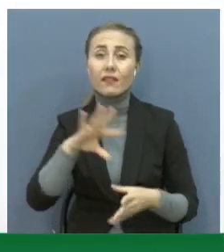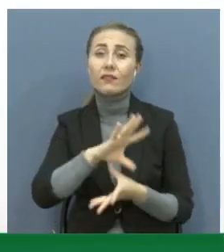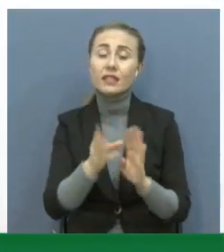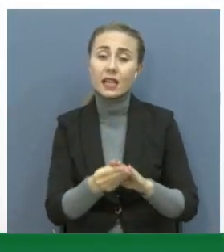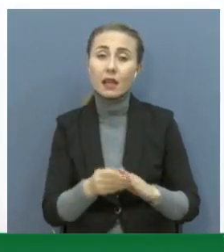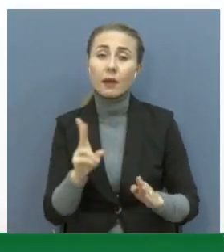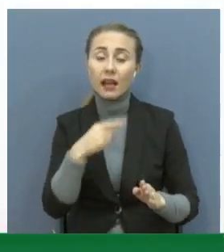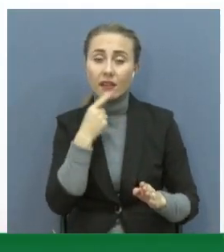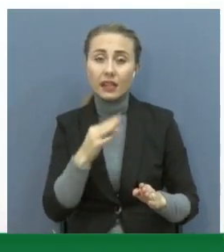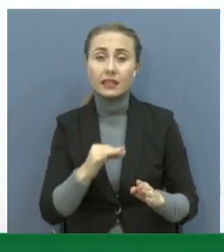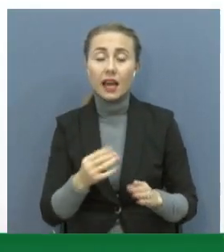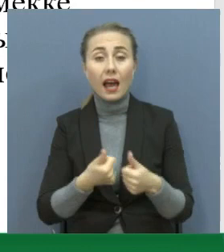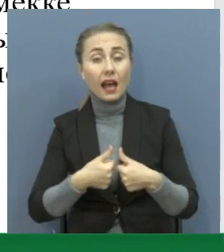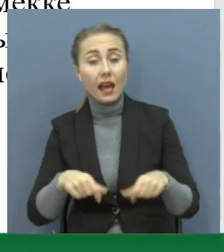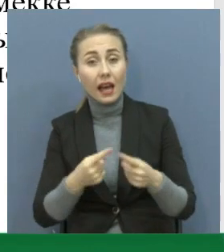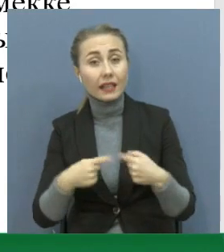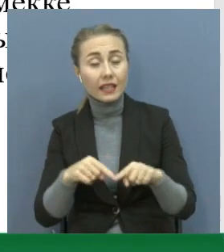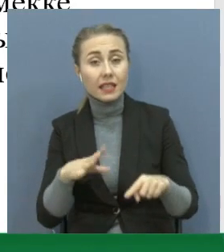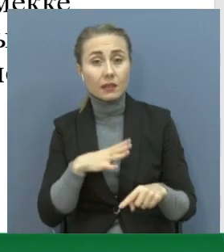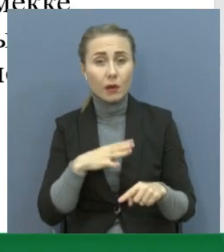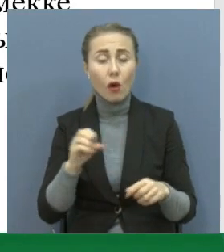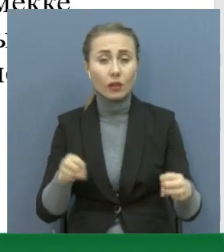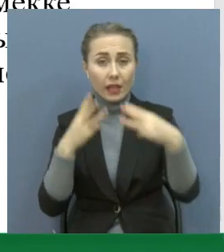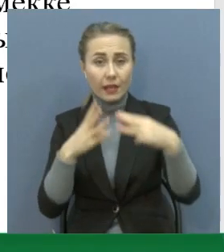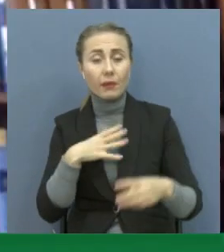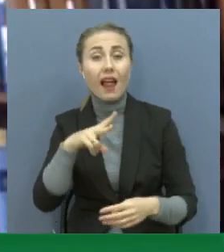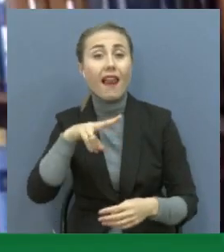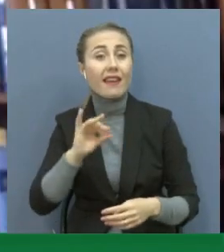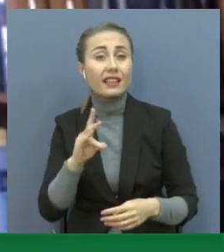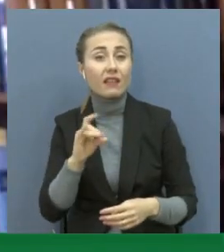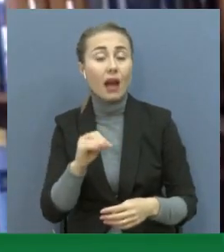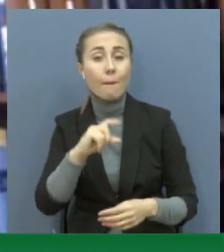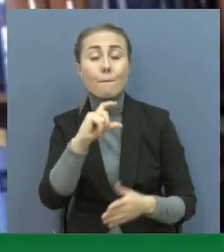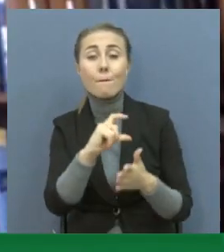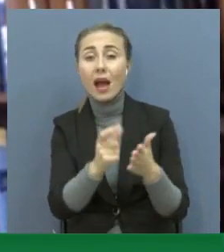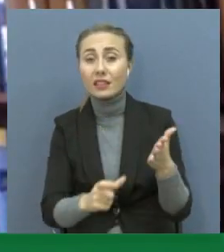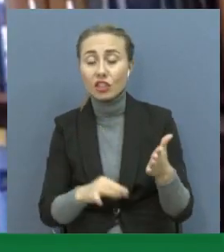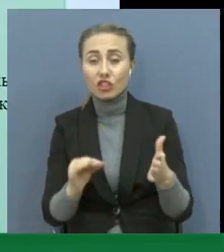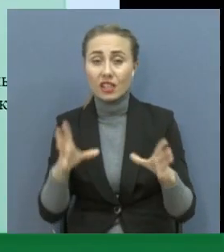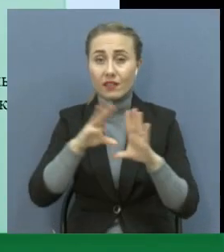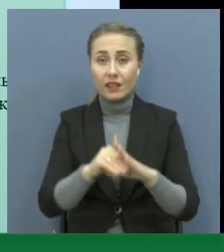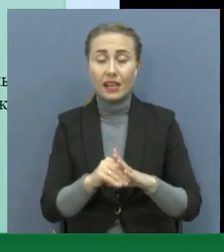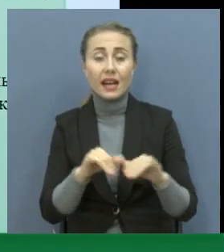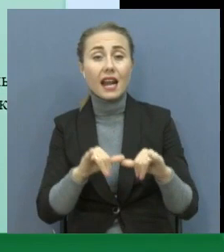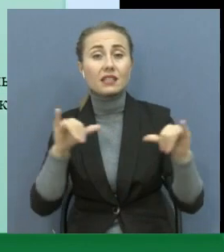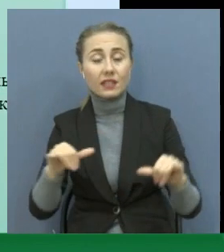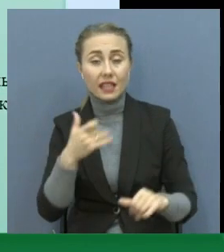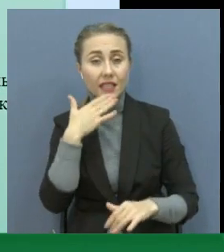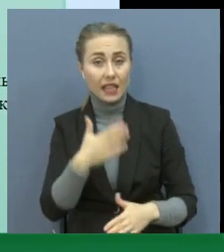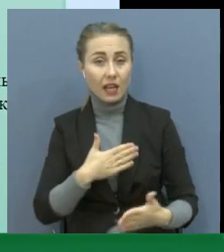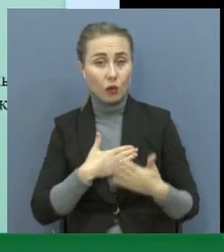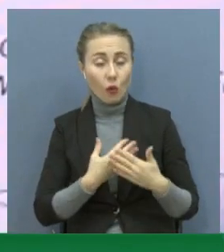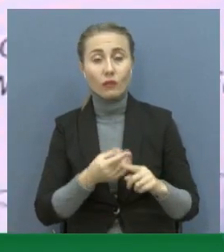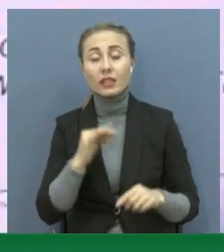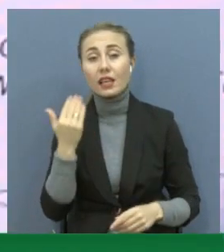отметили организаторы, в ходе онлайн-встречи был раскрыт лингво-поэтический вклад Абая в развитие национальной духовности, его